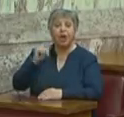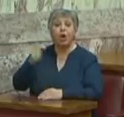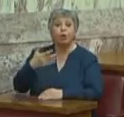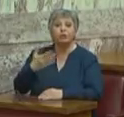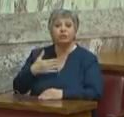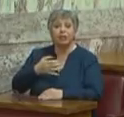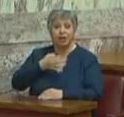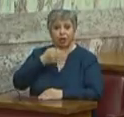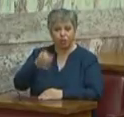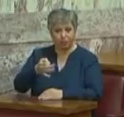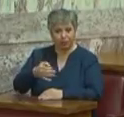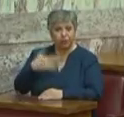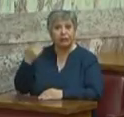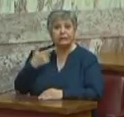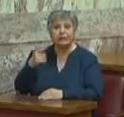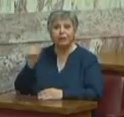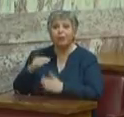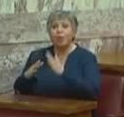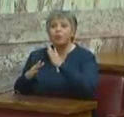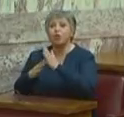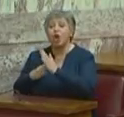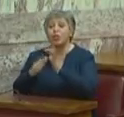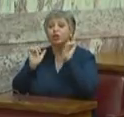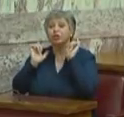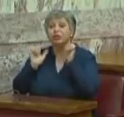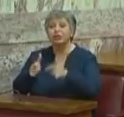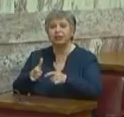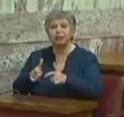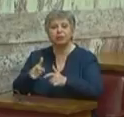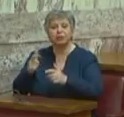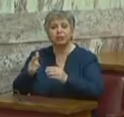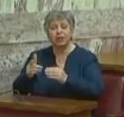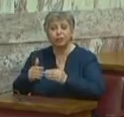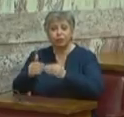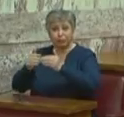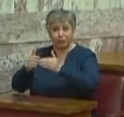Φεβρουάριο όπως κάθε φορά, αλλά την μετέφεραν το Δεκέμβριο.